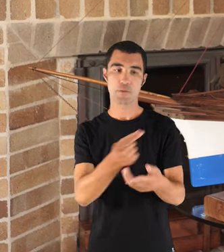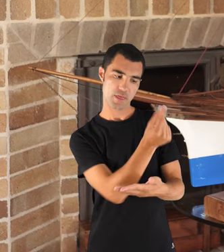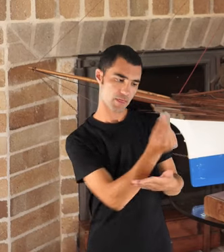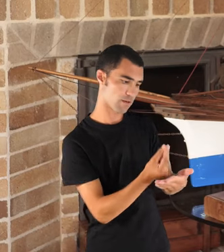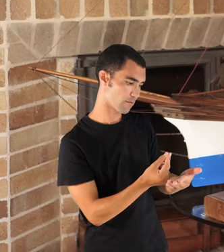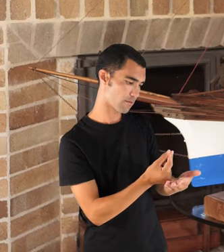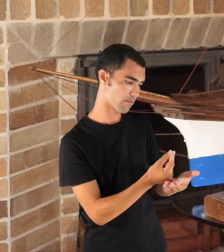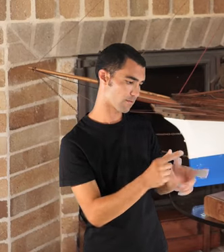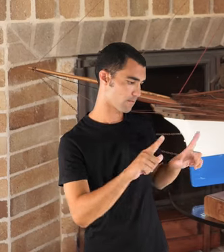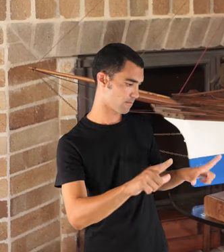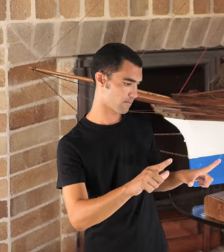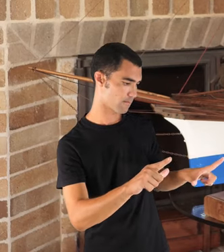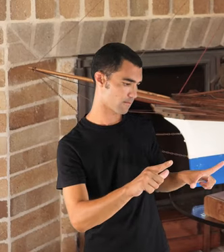requeria,